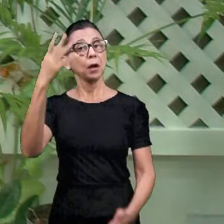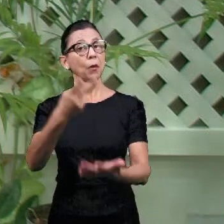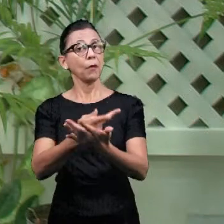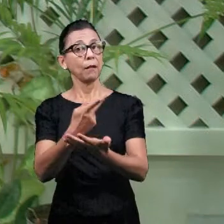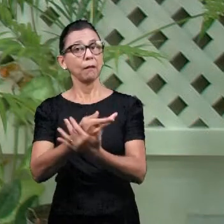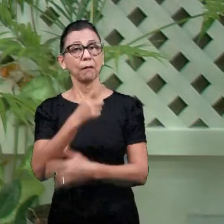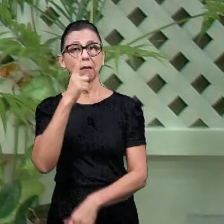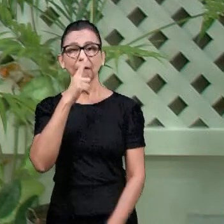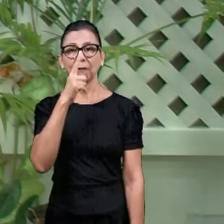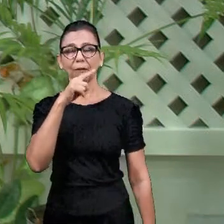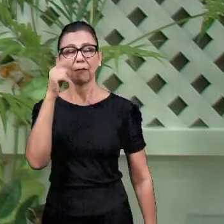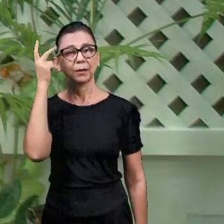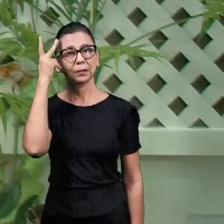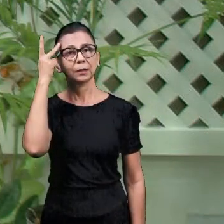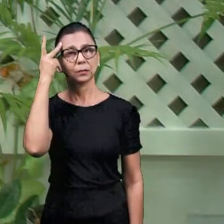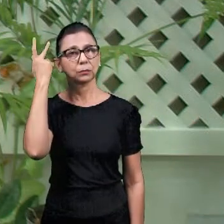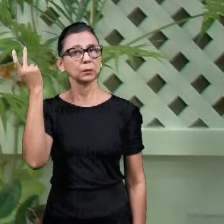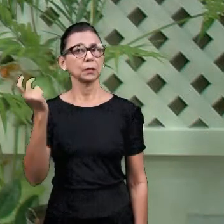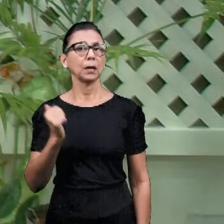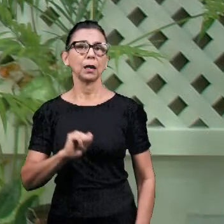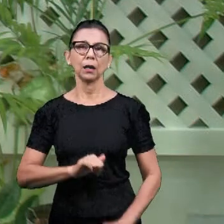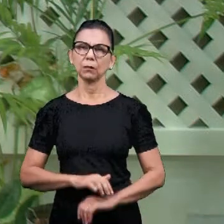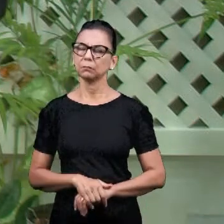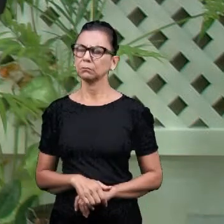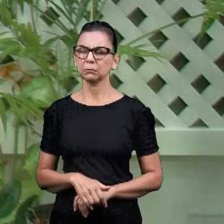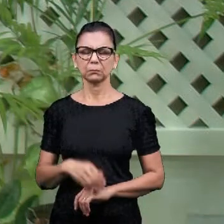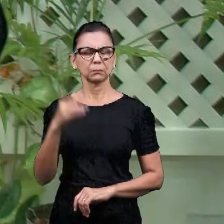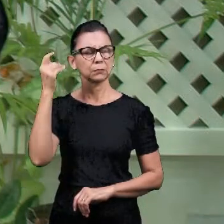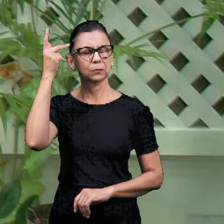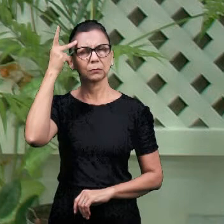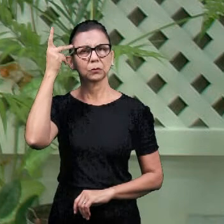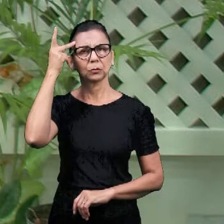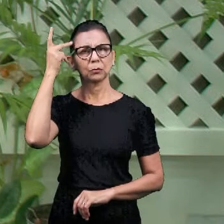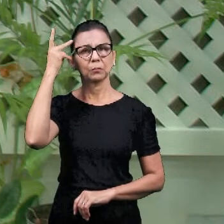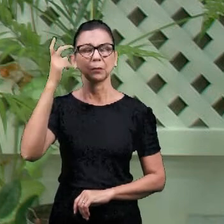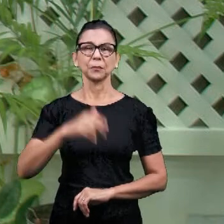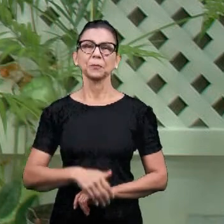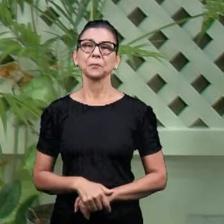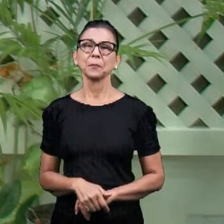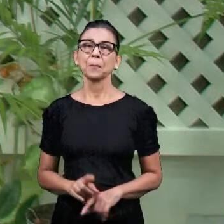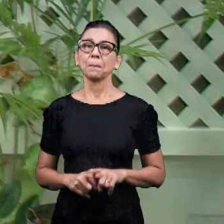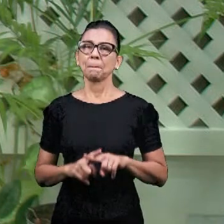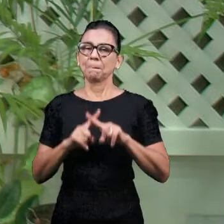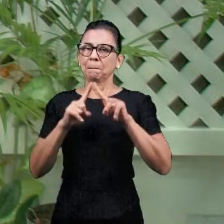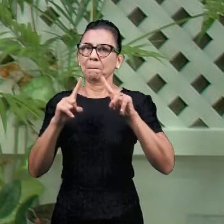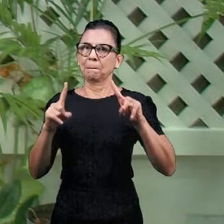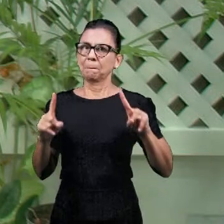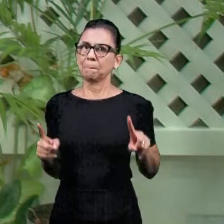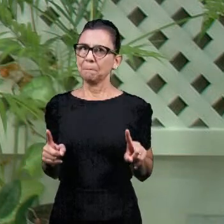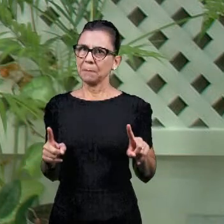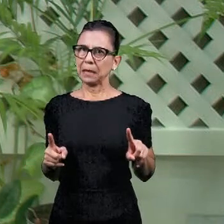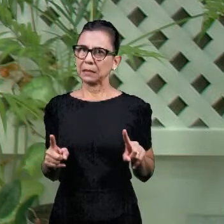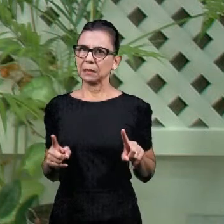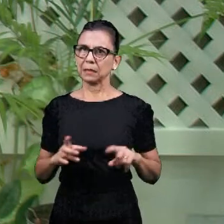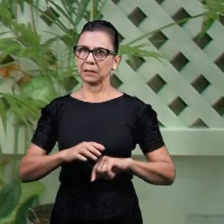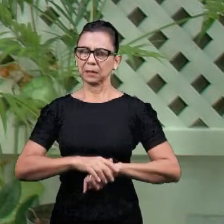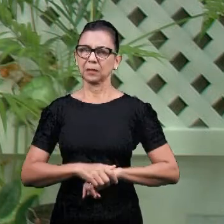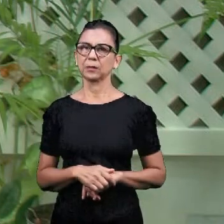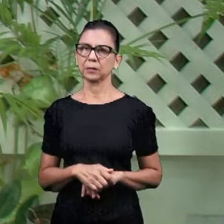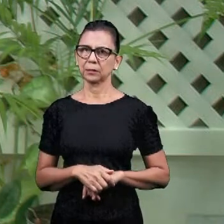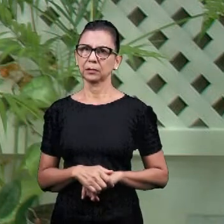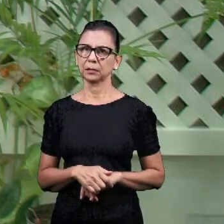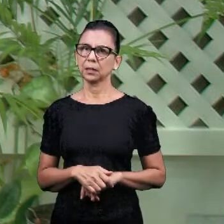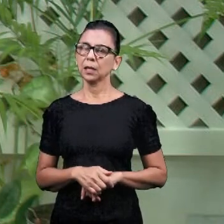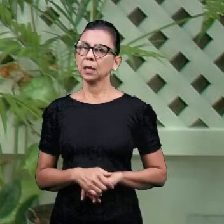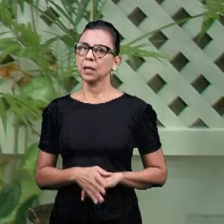faille, le professeur, de l'élève, ça c'est normal. Maintenant, euh, faire une